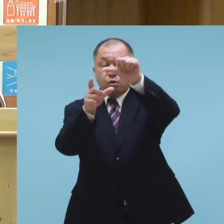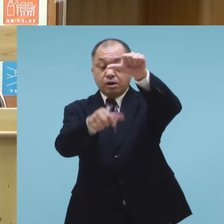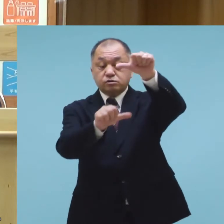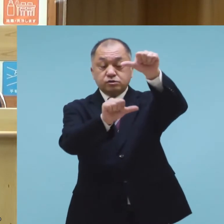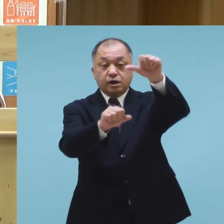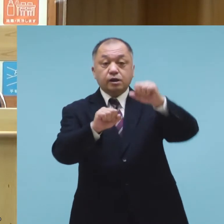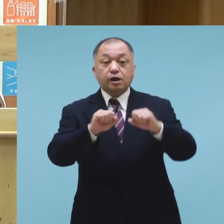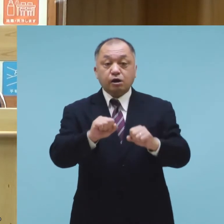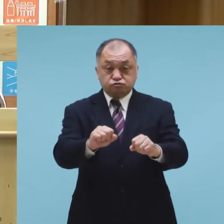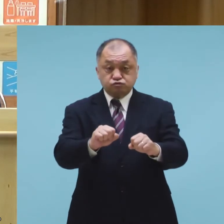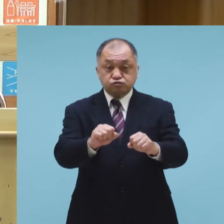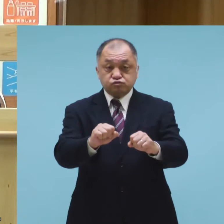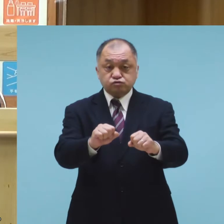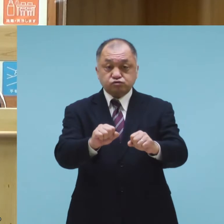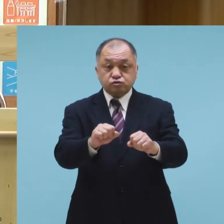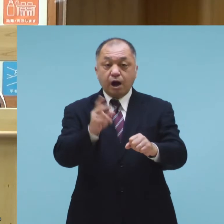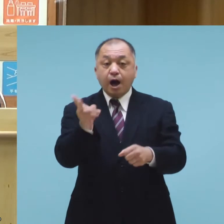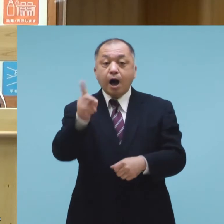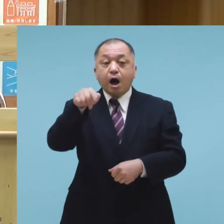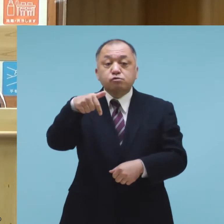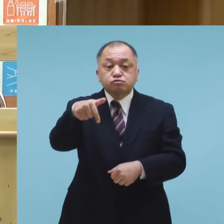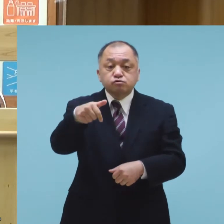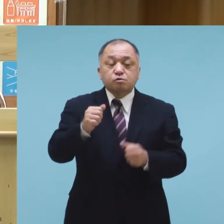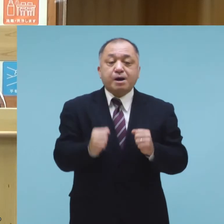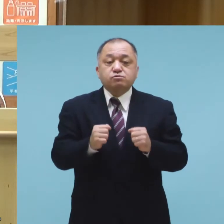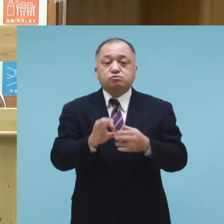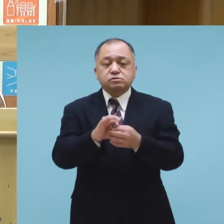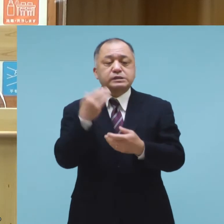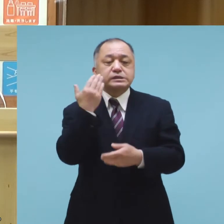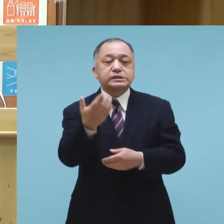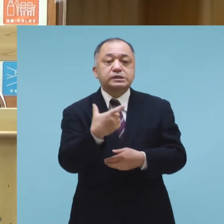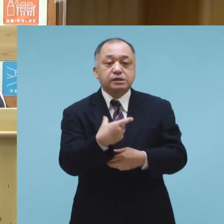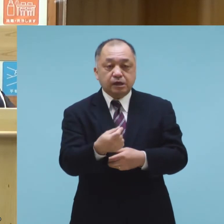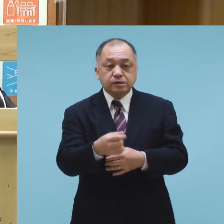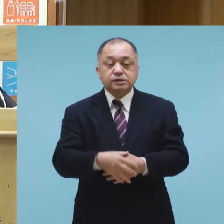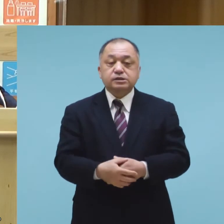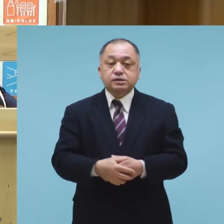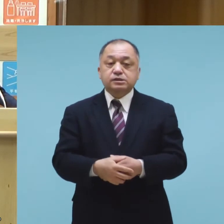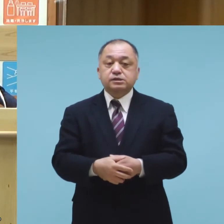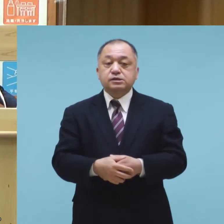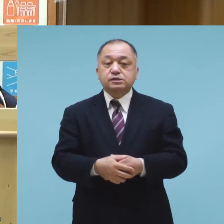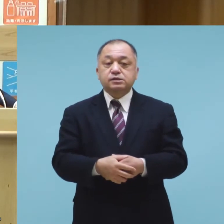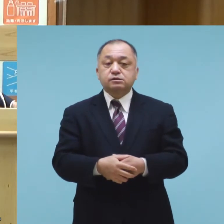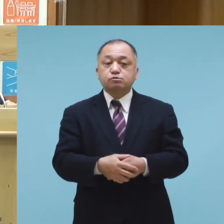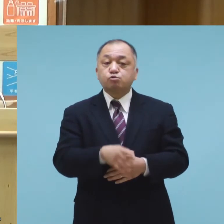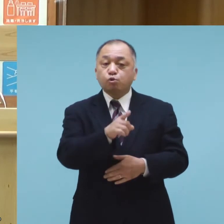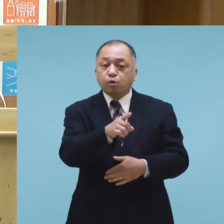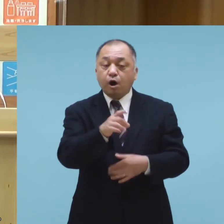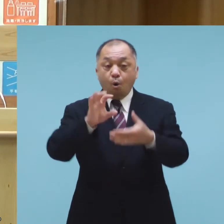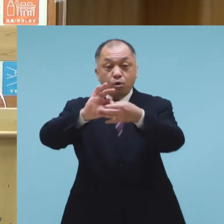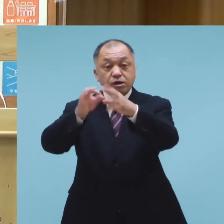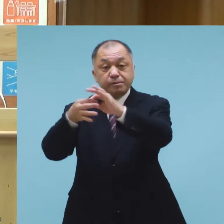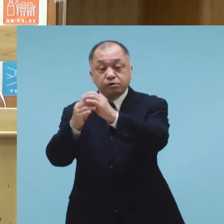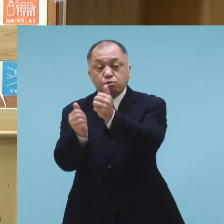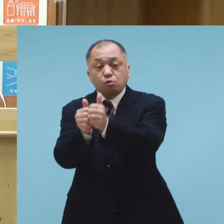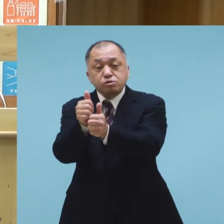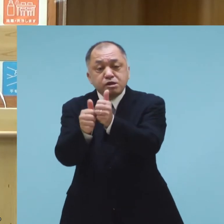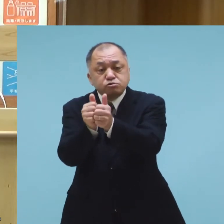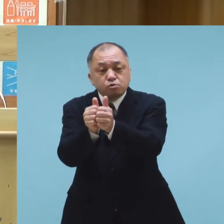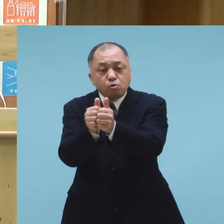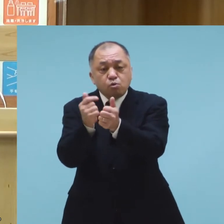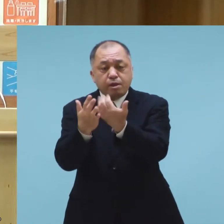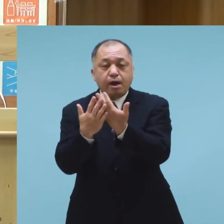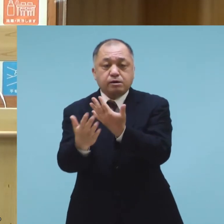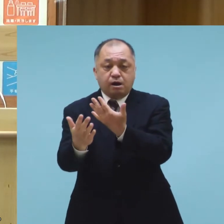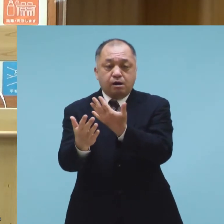日に行われます、ハーフマラソンについてお伺いします。このハーフマラソン自体、オリンピックのテスト大会という位置づけでは